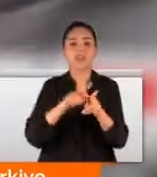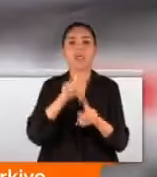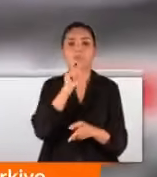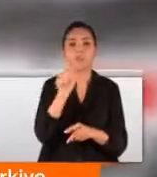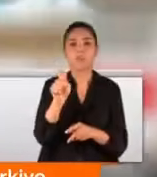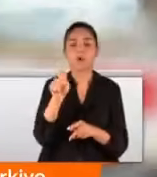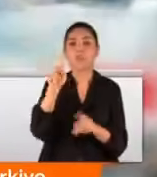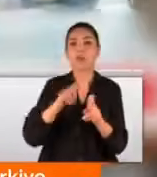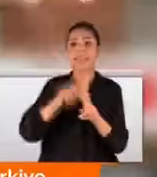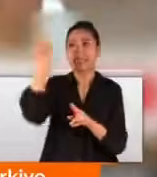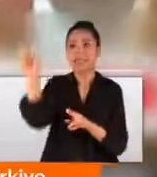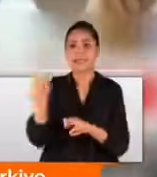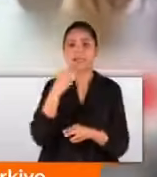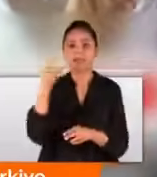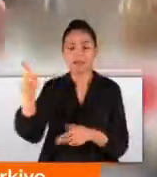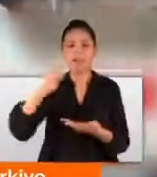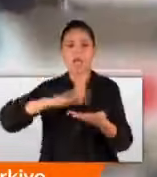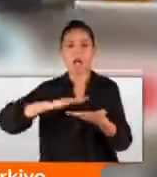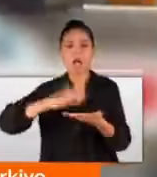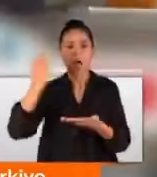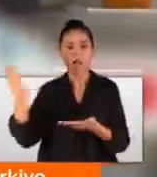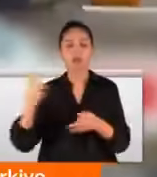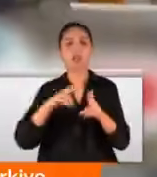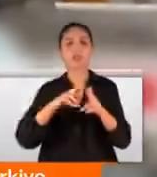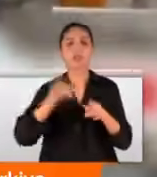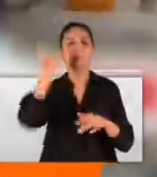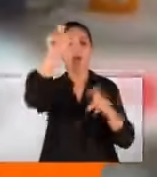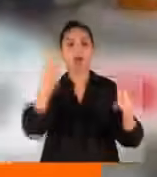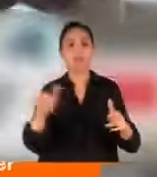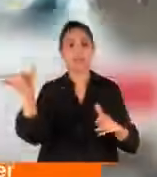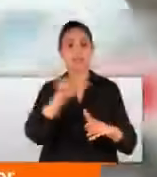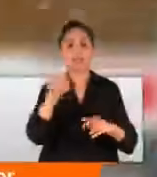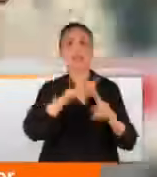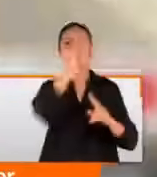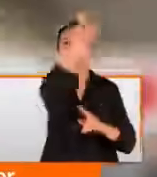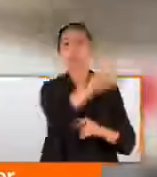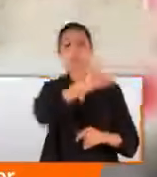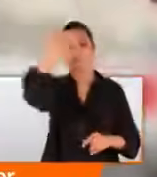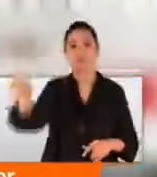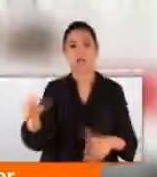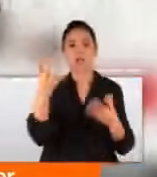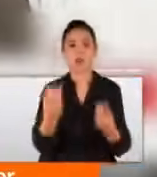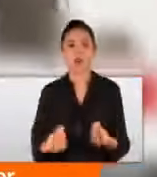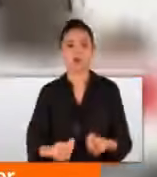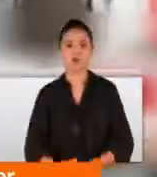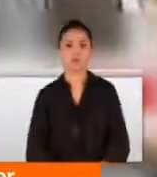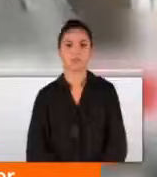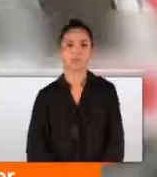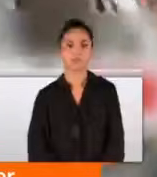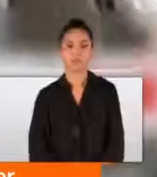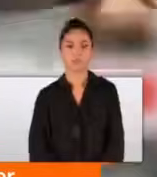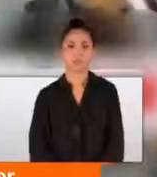muhabiri Clarissa Ward ve ekip arkadaşı Kabil Havalimanı yakınlarında Taliban militanlarının saldırısına uğradı.